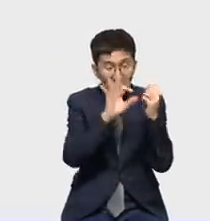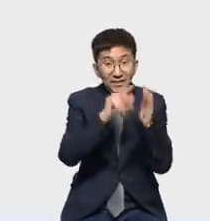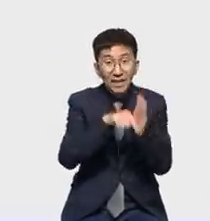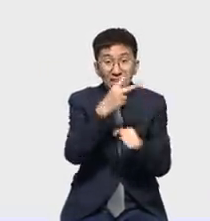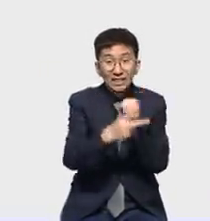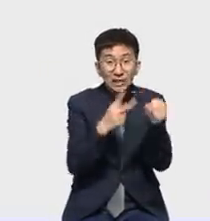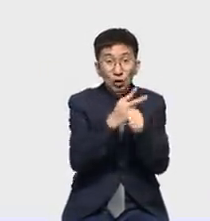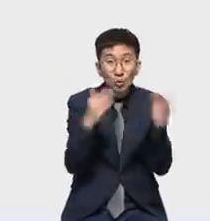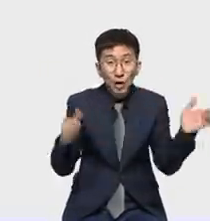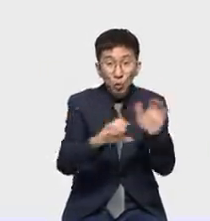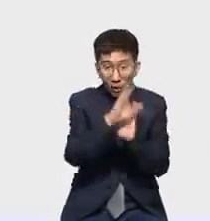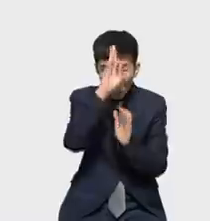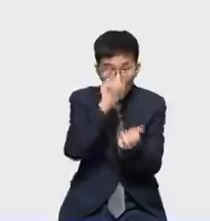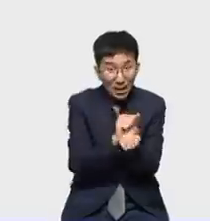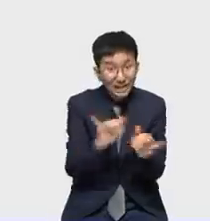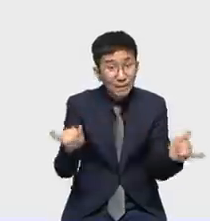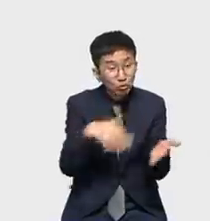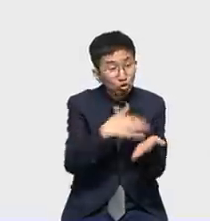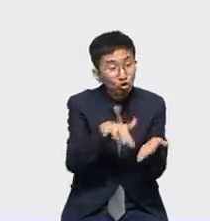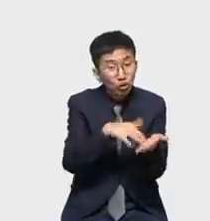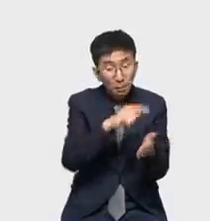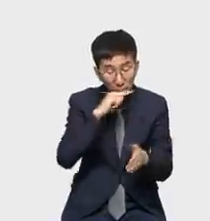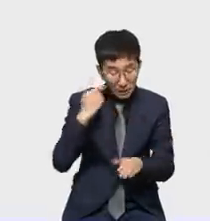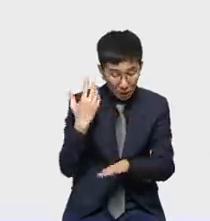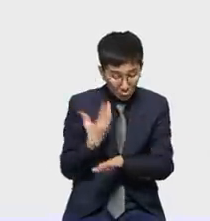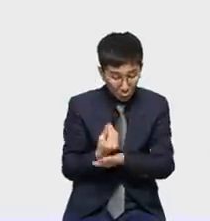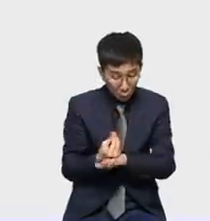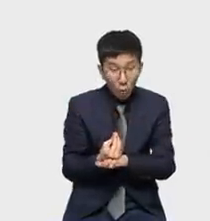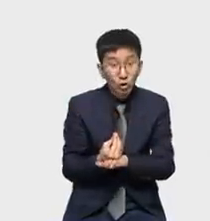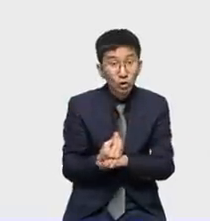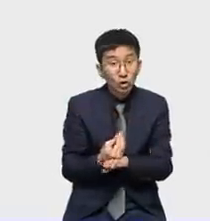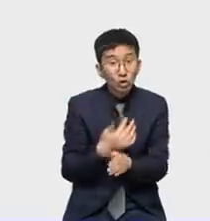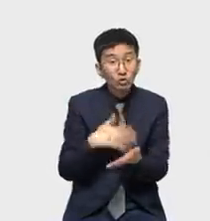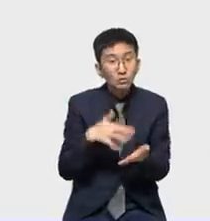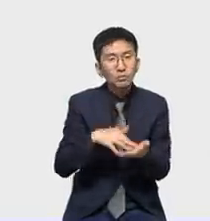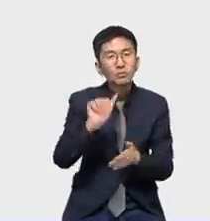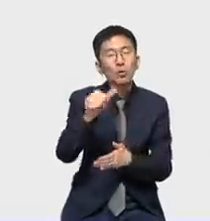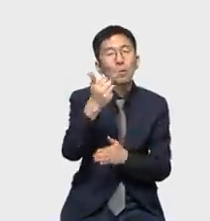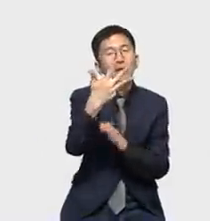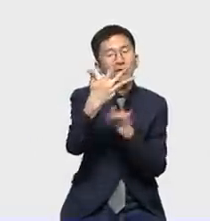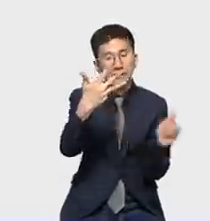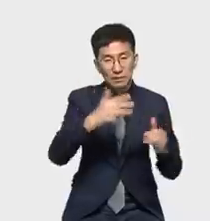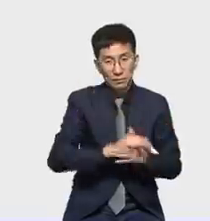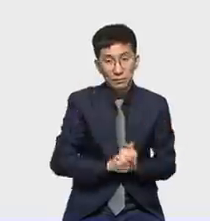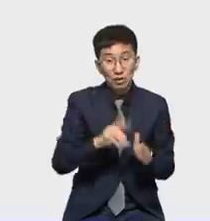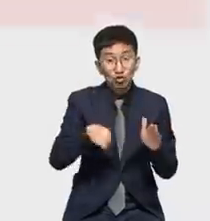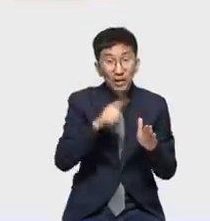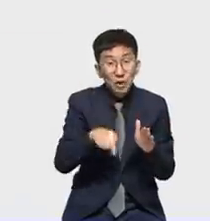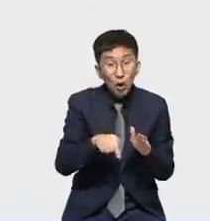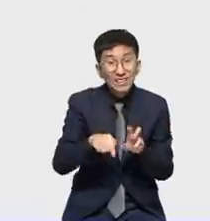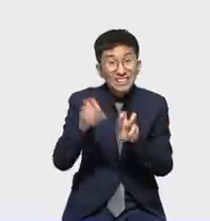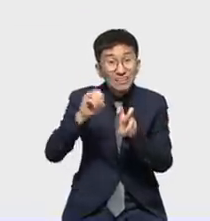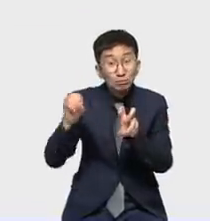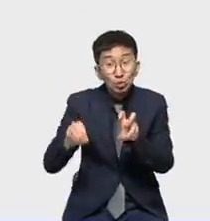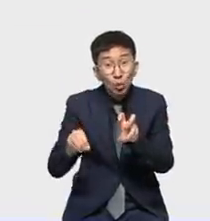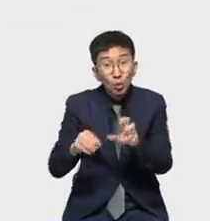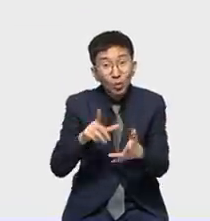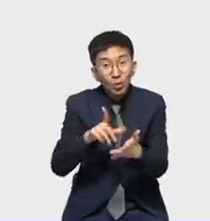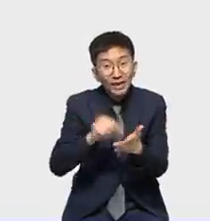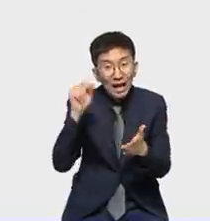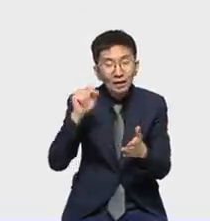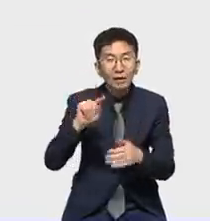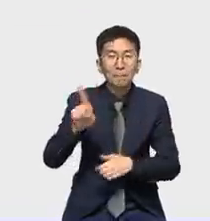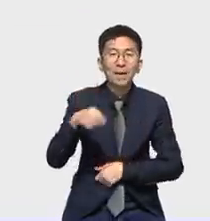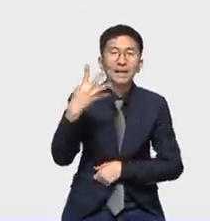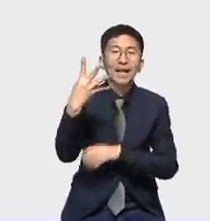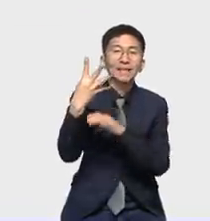코로나에 감염된 국내 콩팥병 환자는 508명인데 이 중 20%인 104명이